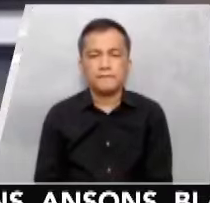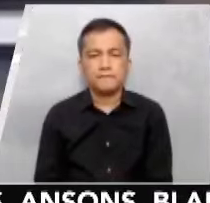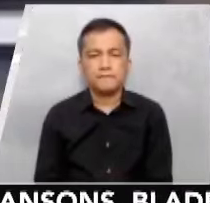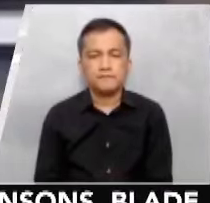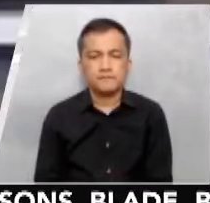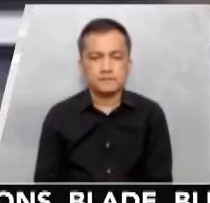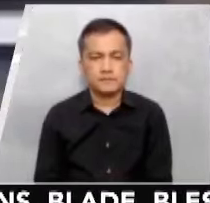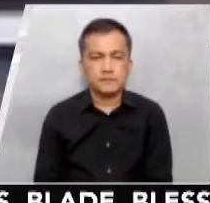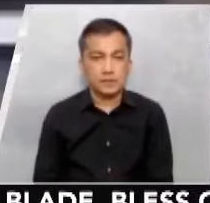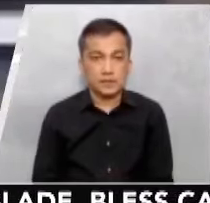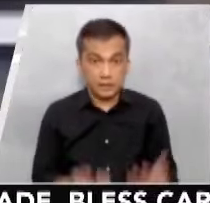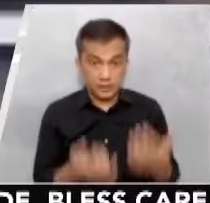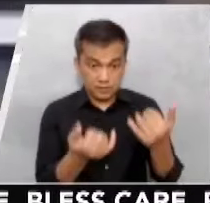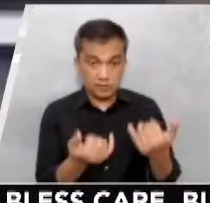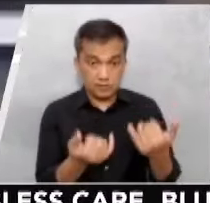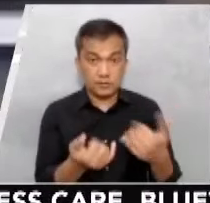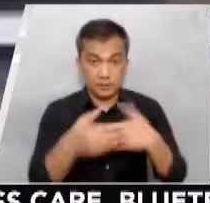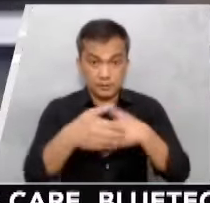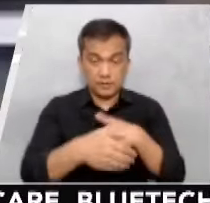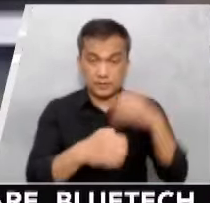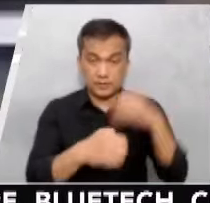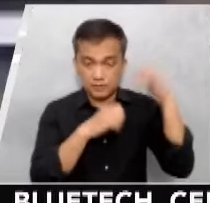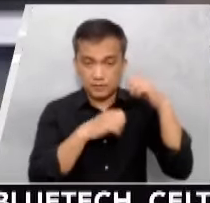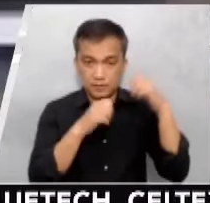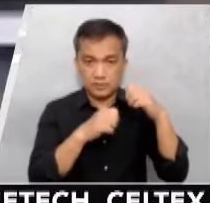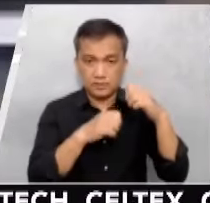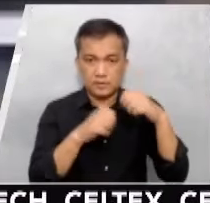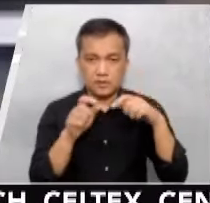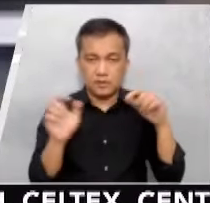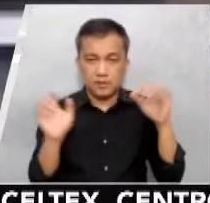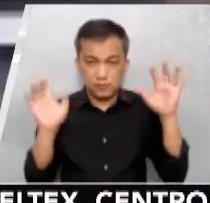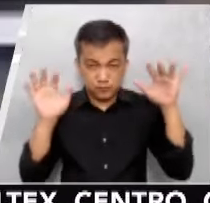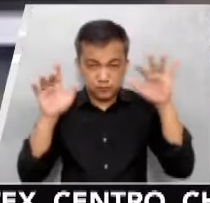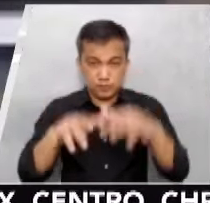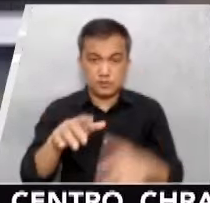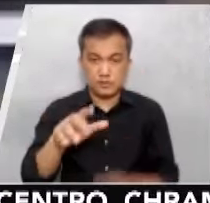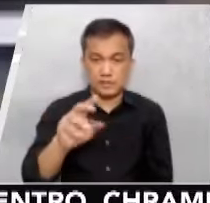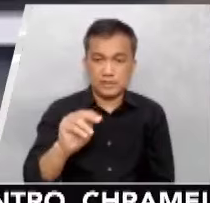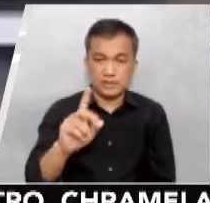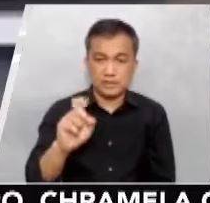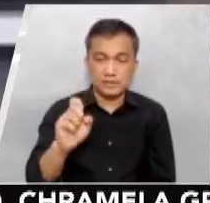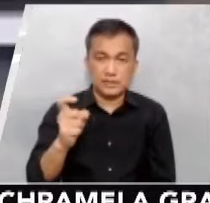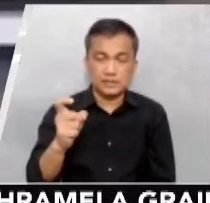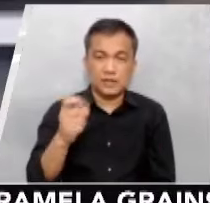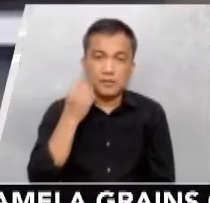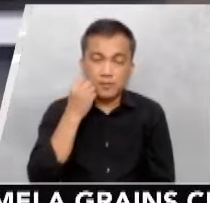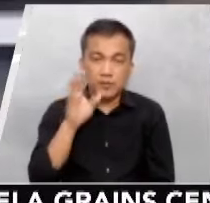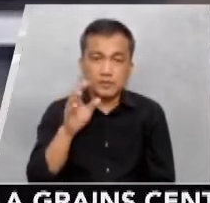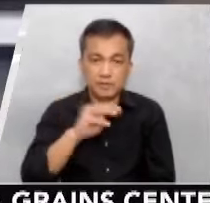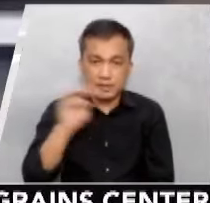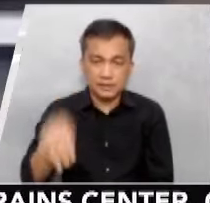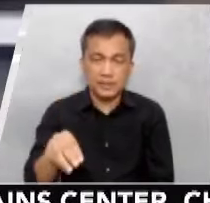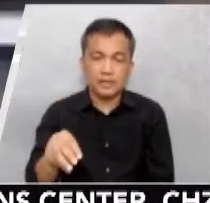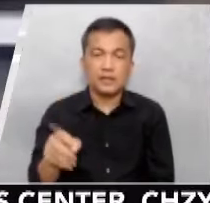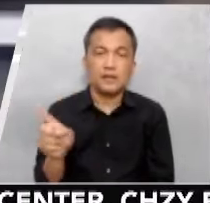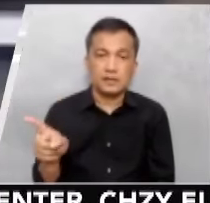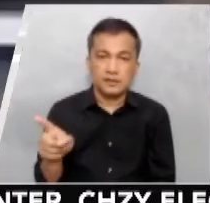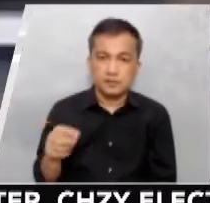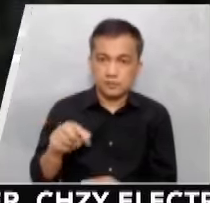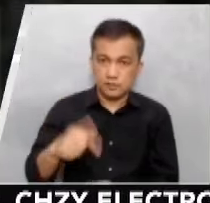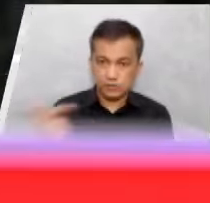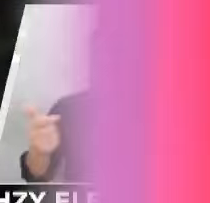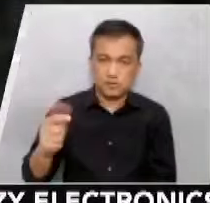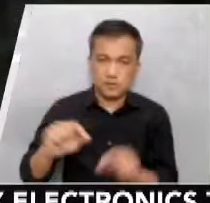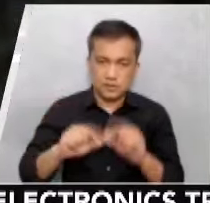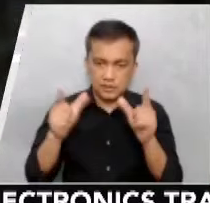Inaasahan ngayong gabi ang buhos sa North Luzon Expressway ng mga pabalik Maynilang motorista at nakatutok doon live. Jamie